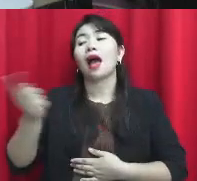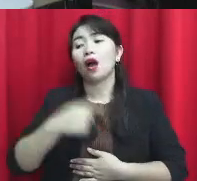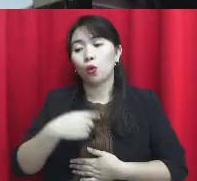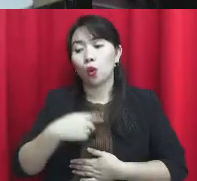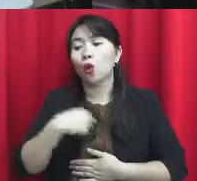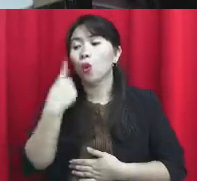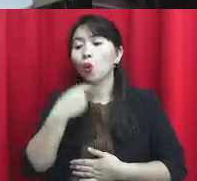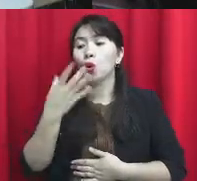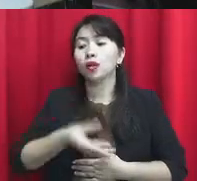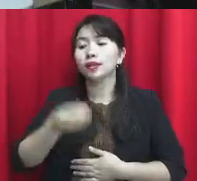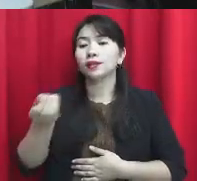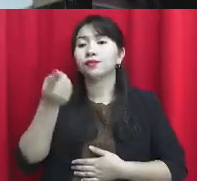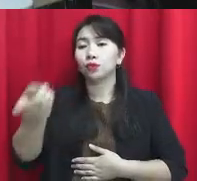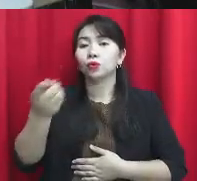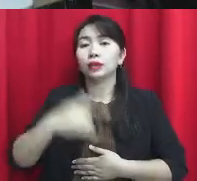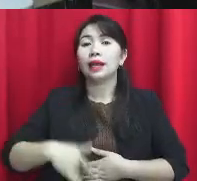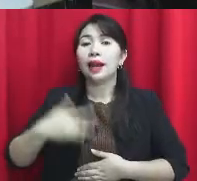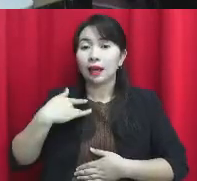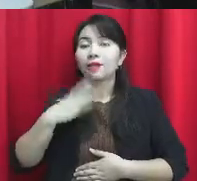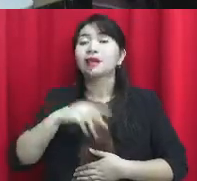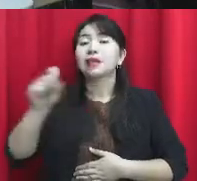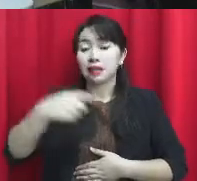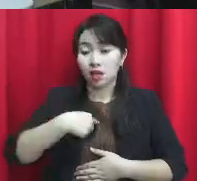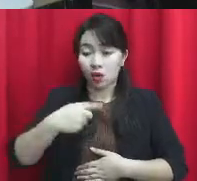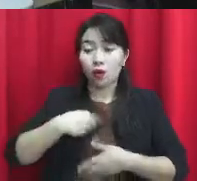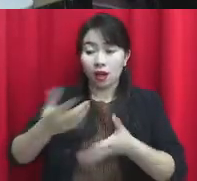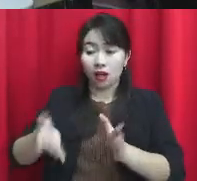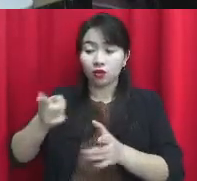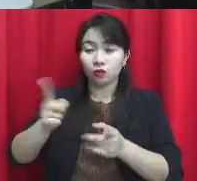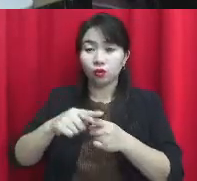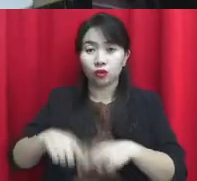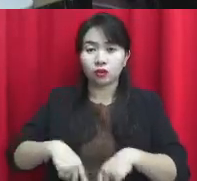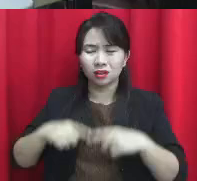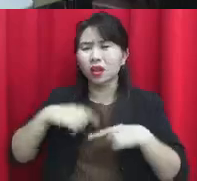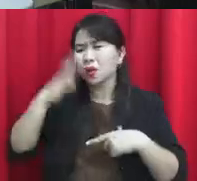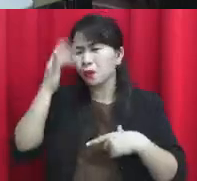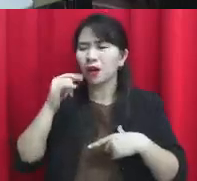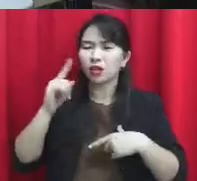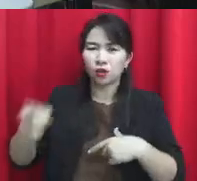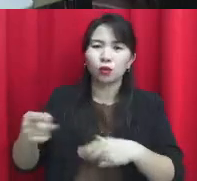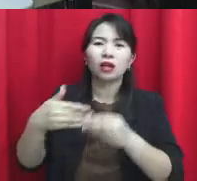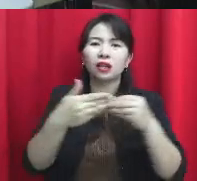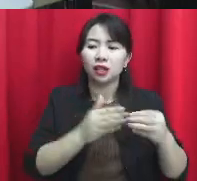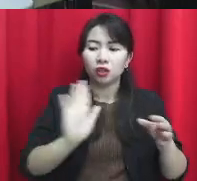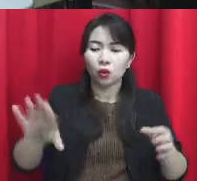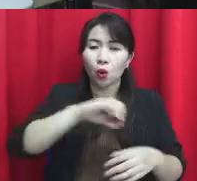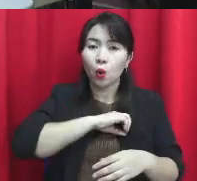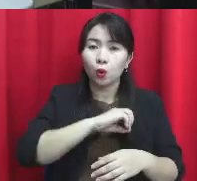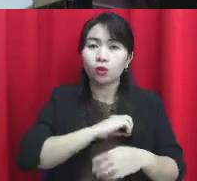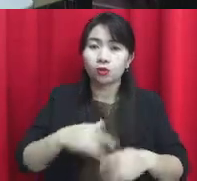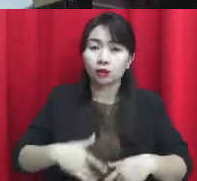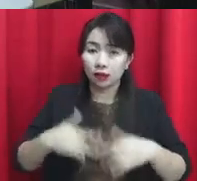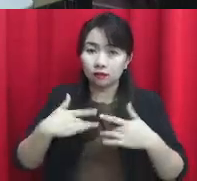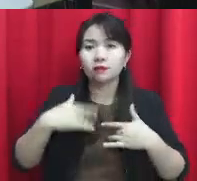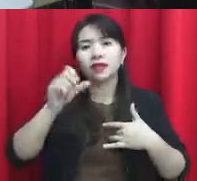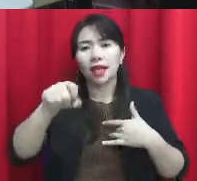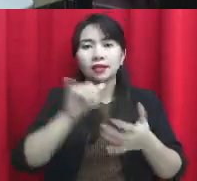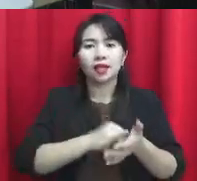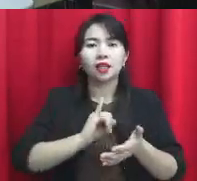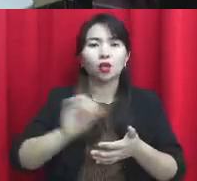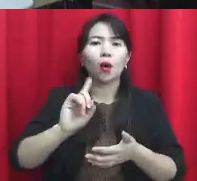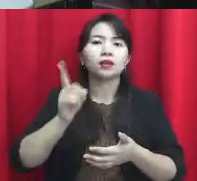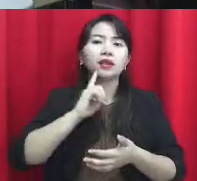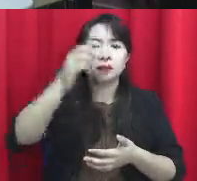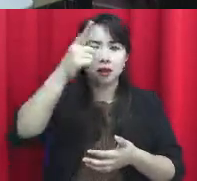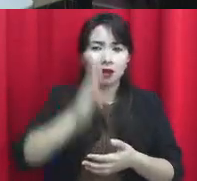sayo eh Ako nga bubuhay SAO Eh bakit pinangungunahan mo ako diyan sa buhay na yan ba common sense wve been too